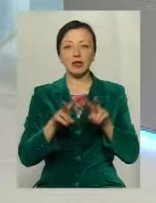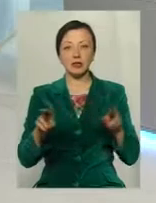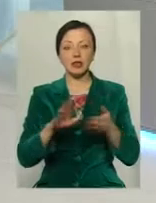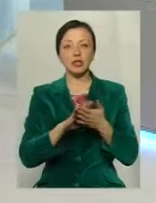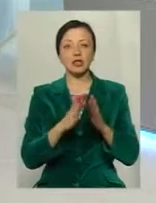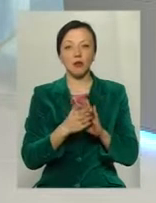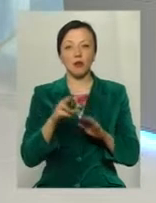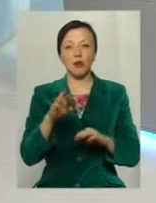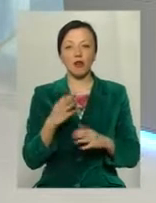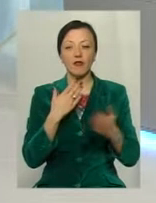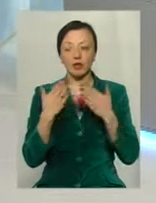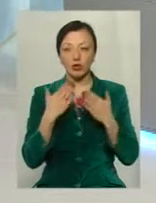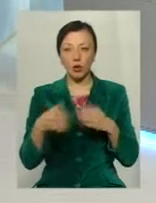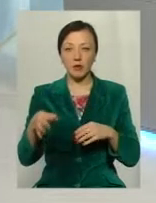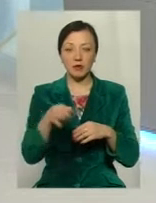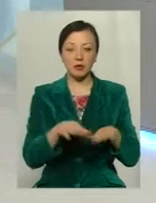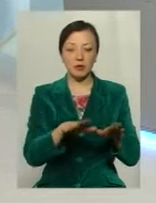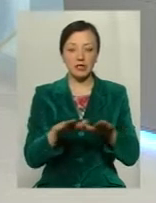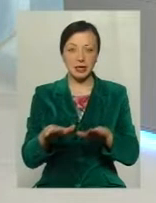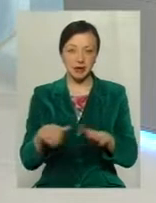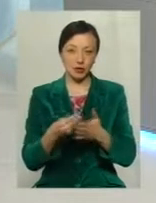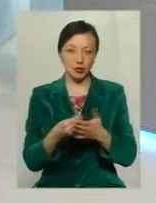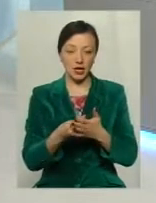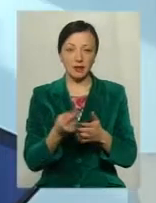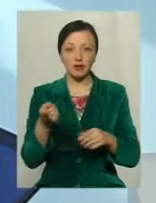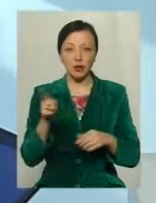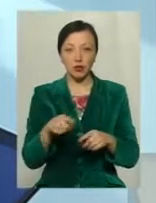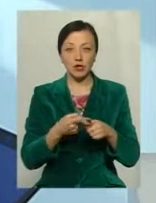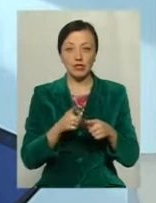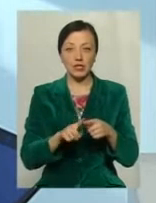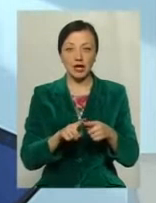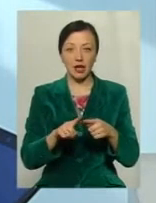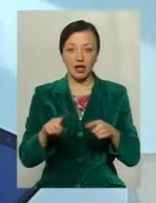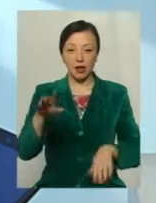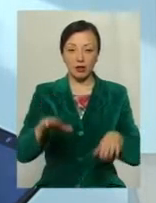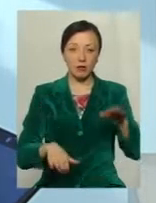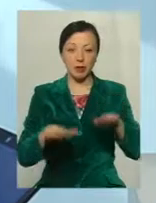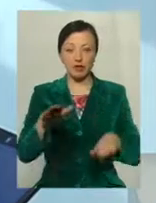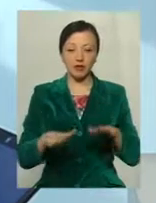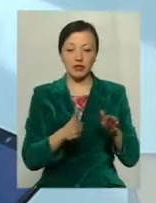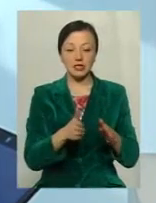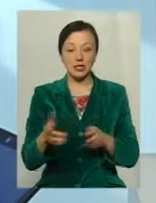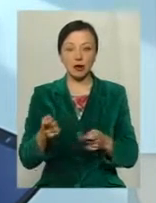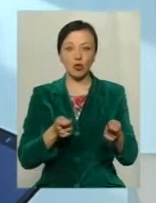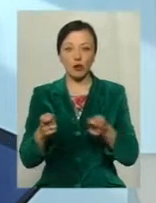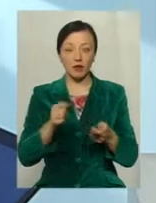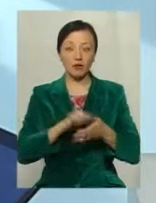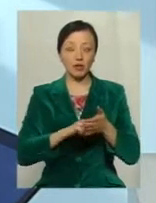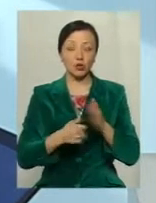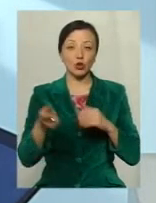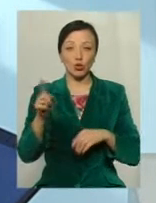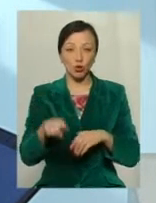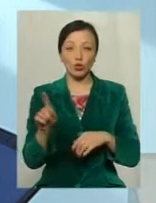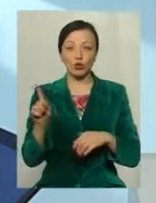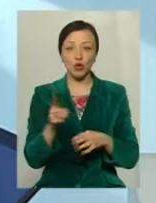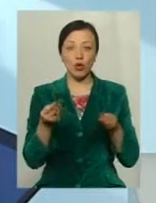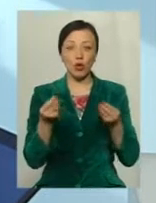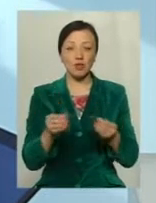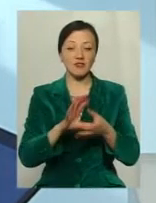громад. Сьогодні цих постанов немає. Тобто обласний бюджет буде приймати рішення, не маючи державного. Тобто ніяку відсутність будь-якої